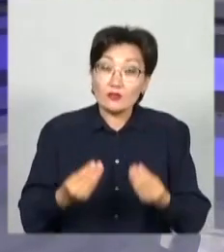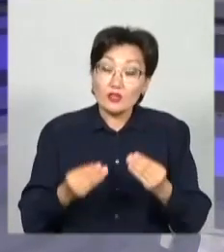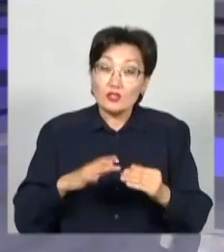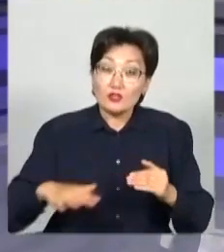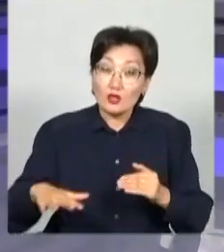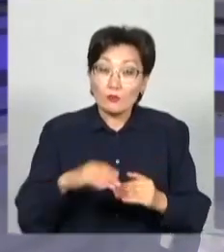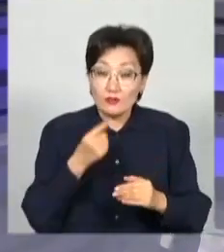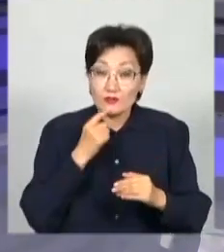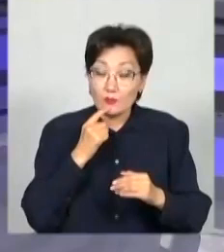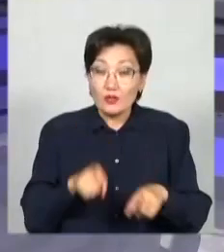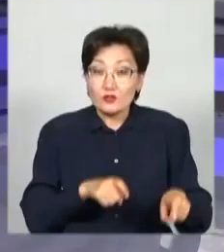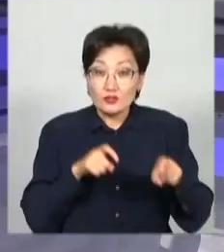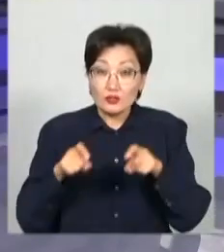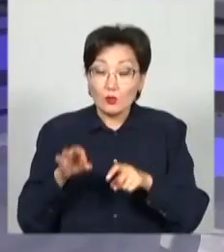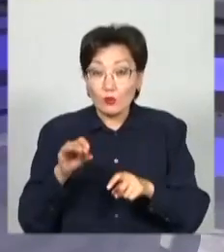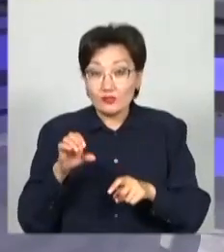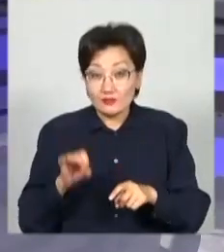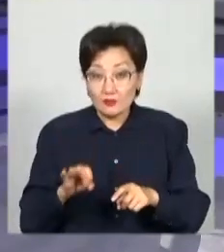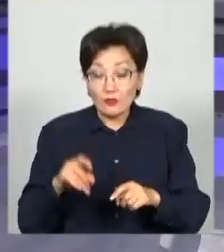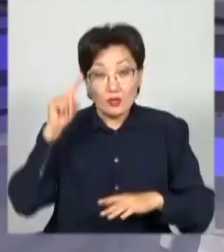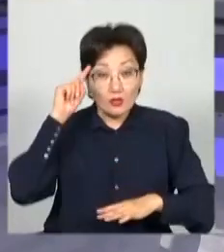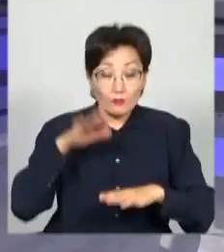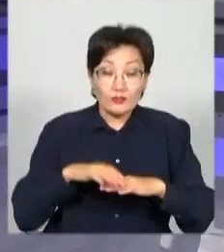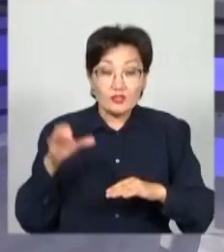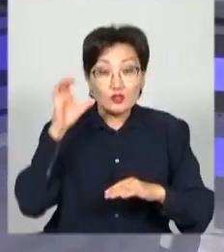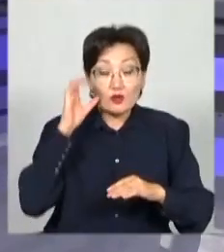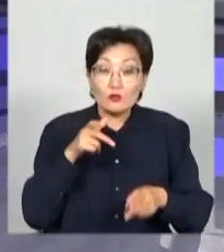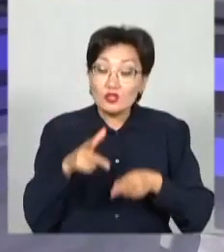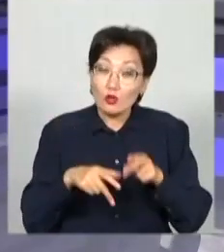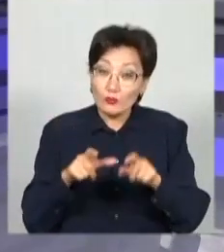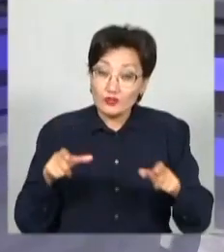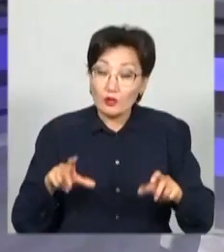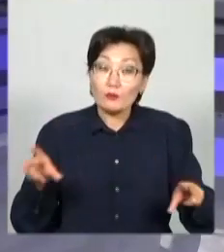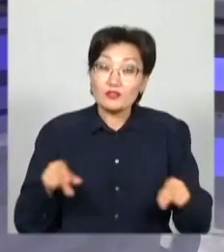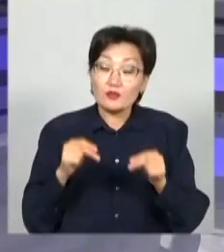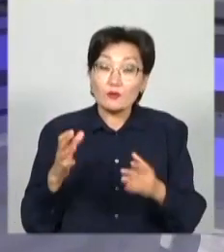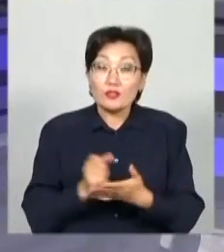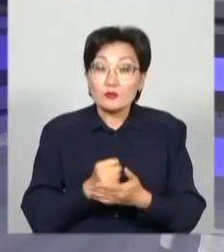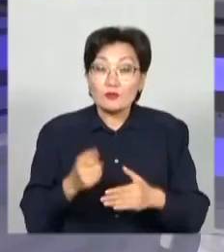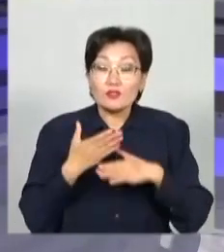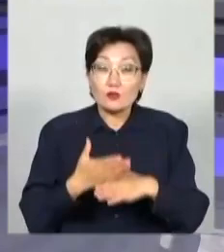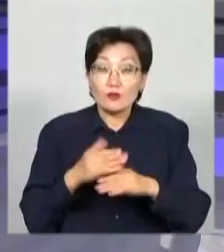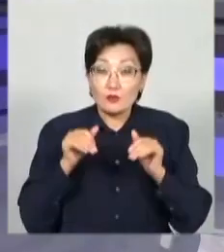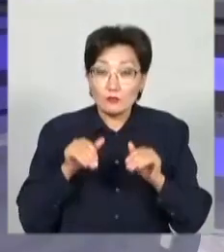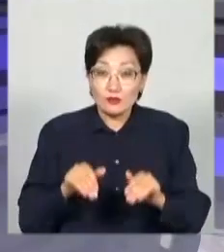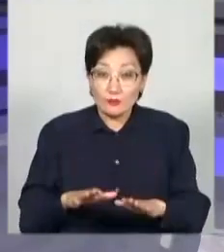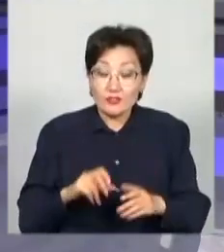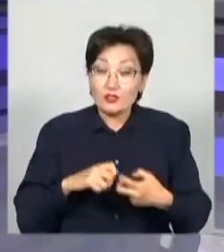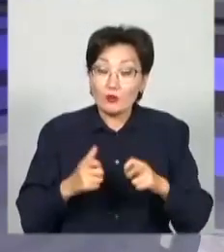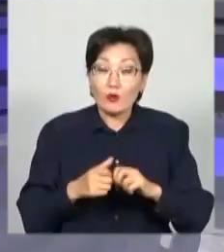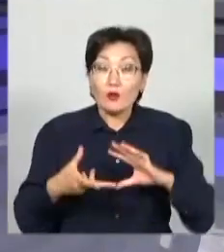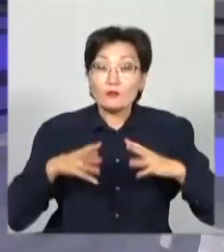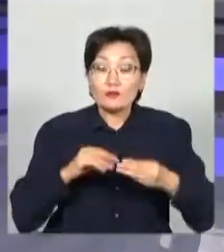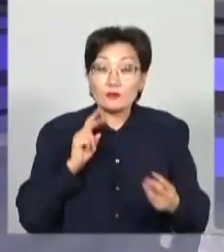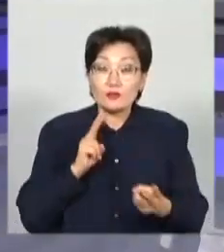и трудностей с переходом на ОСИ. Аким выслушал жалобы людей и пообещал найти способы решения проблем. Об